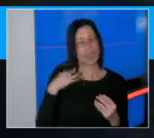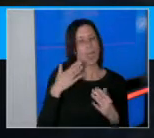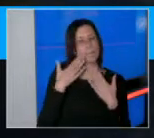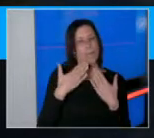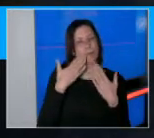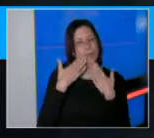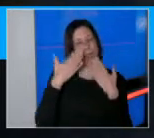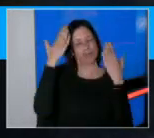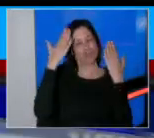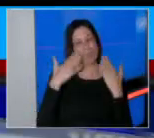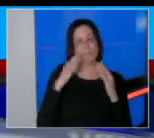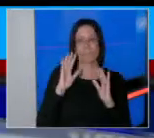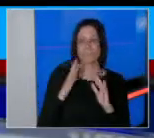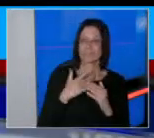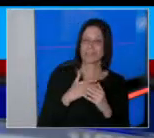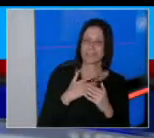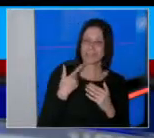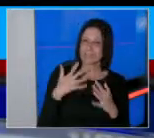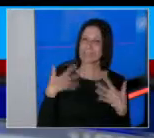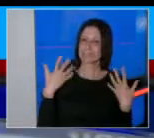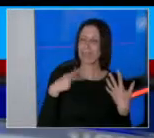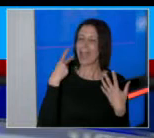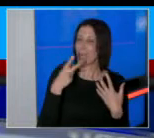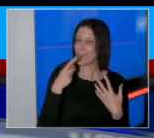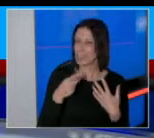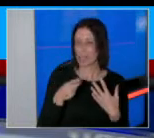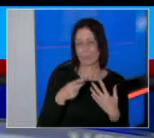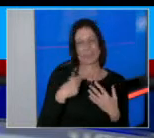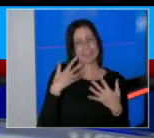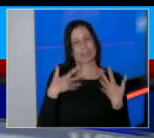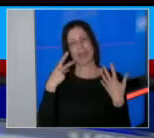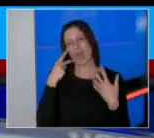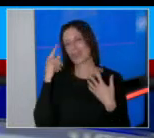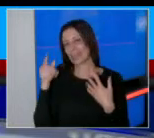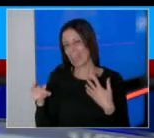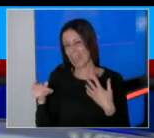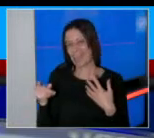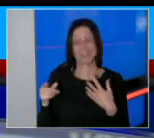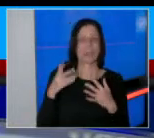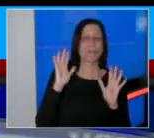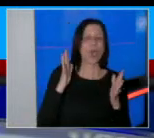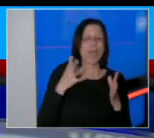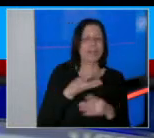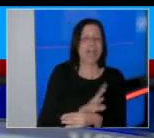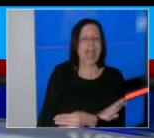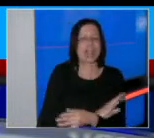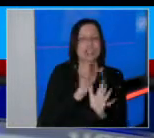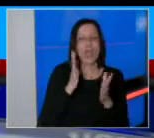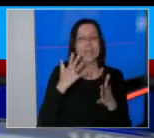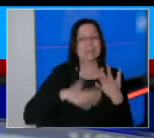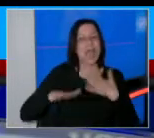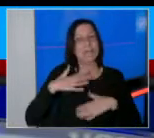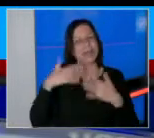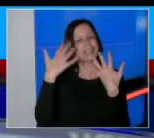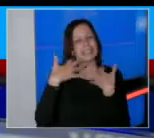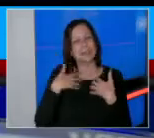מה שלומכם? תודה רבה, חג שמח. שמחה לראות אתכם. שמחה לראות אותך. חג שמח גם לכם. מאוד מרגש, מאוד נחמד. ספר